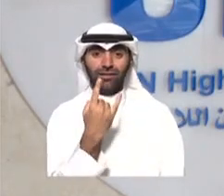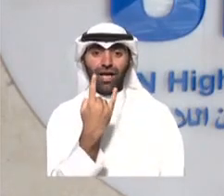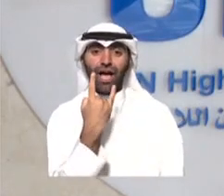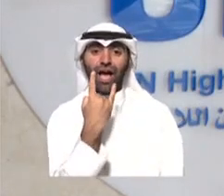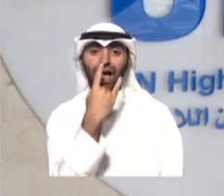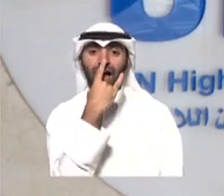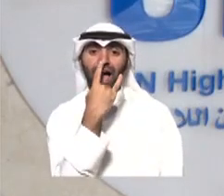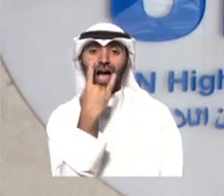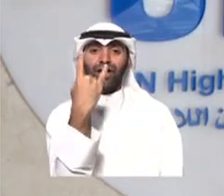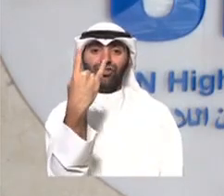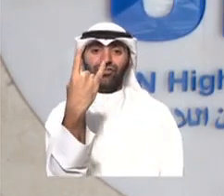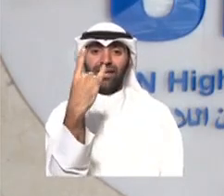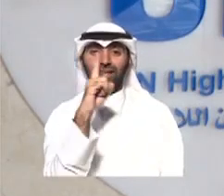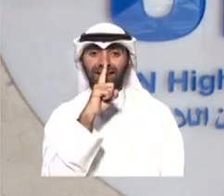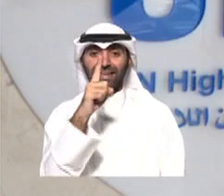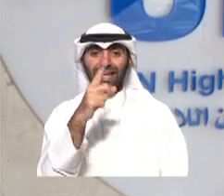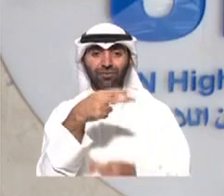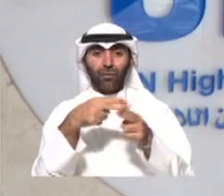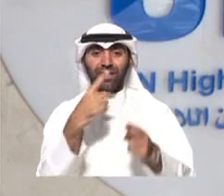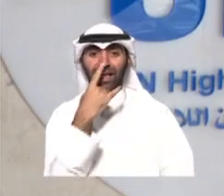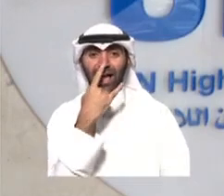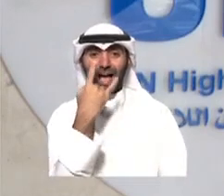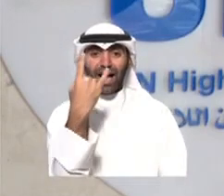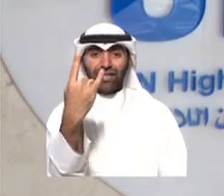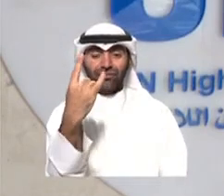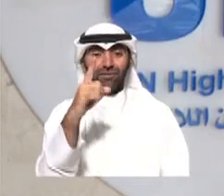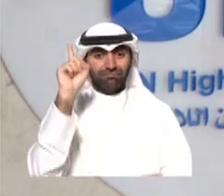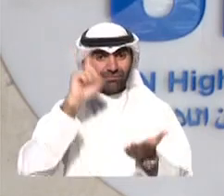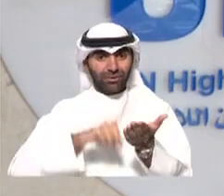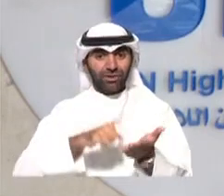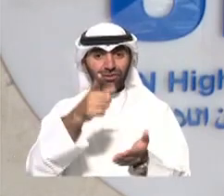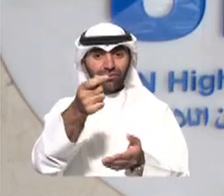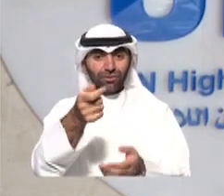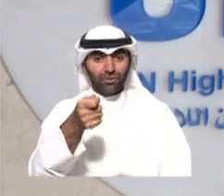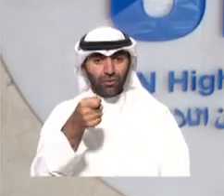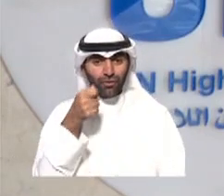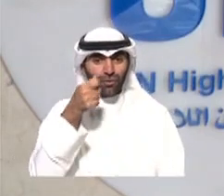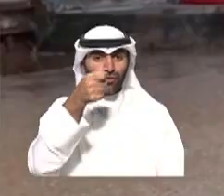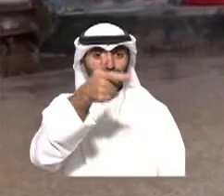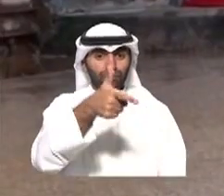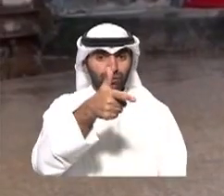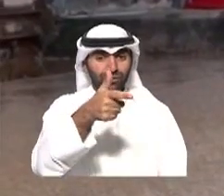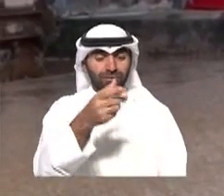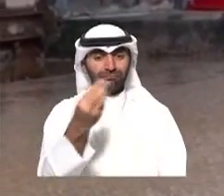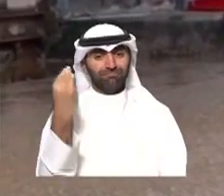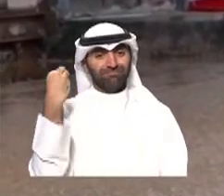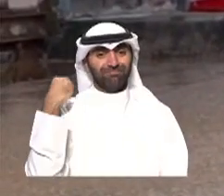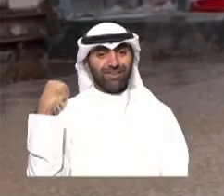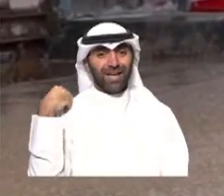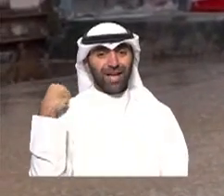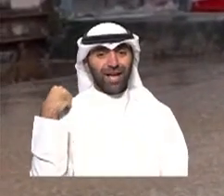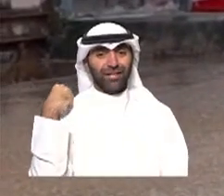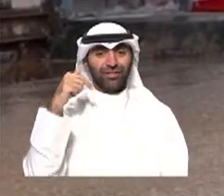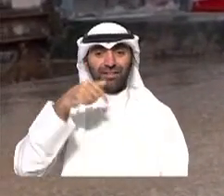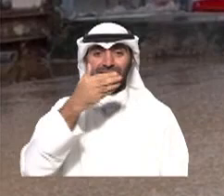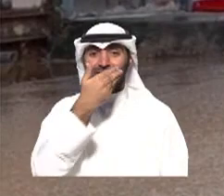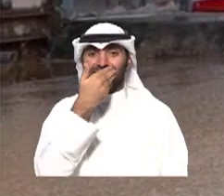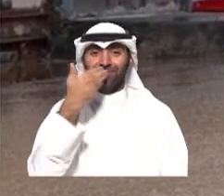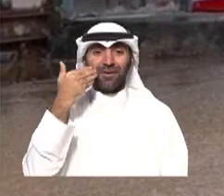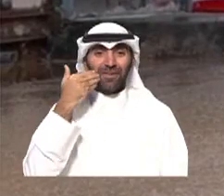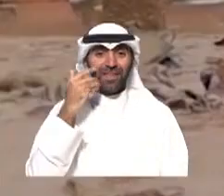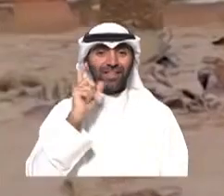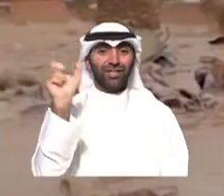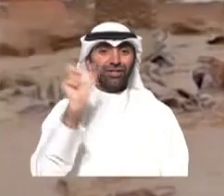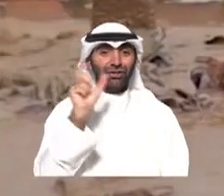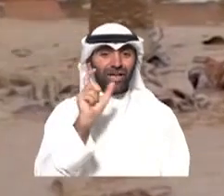فيها عن يعني لا يشعر فيها الإنسان تؤثر في حياة إنسان آخر. المفوضية في دولة الكويت